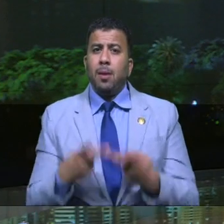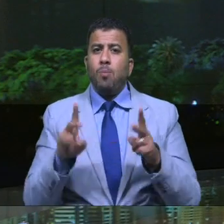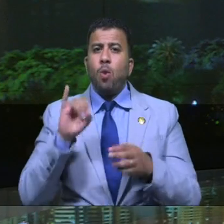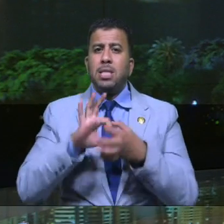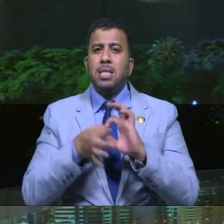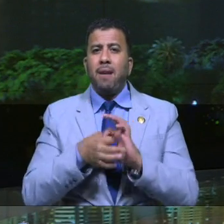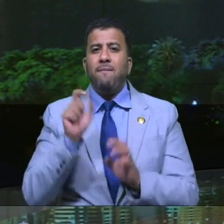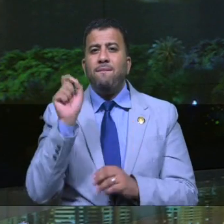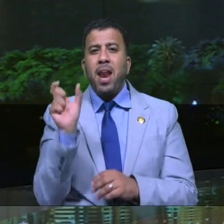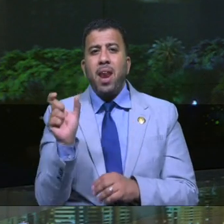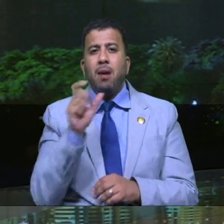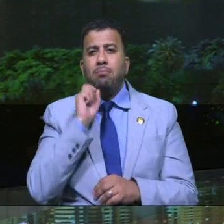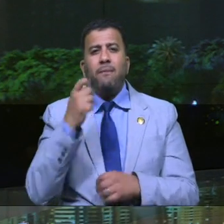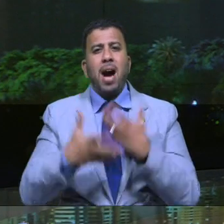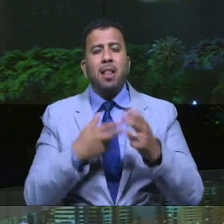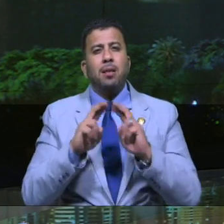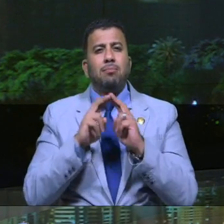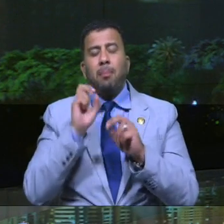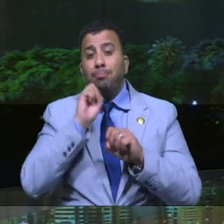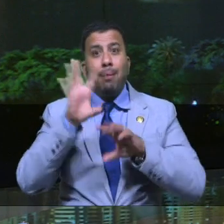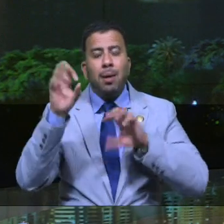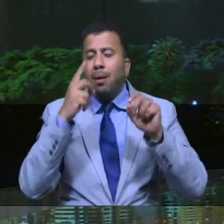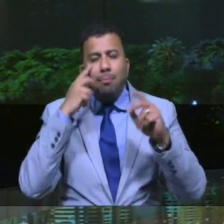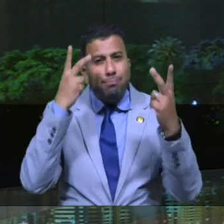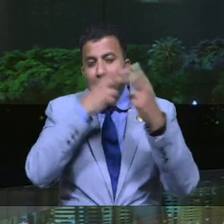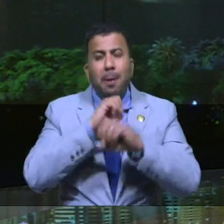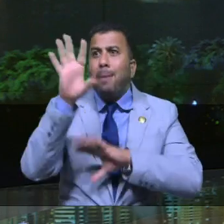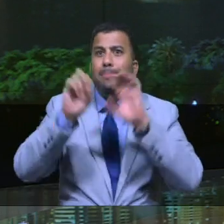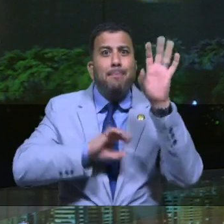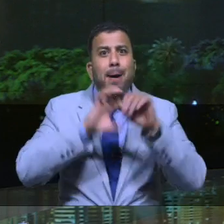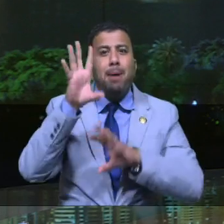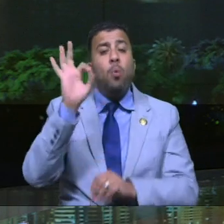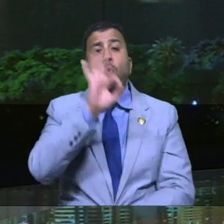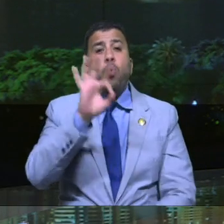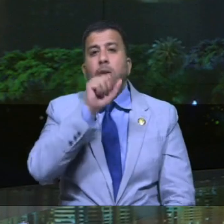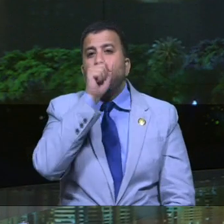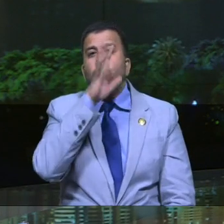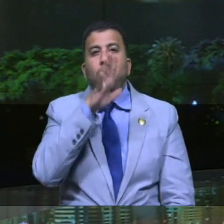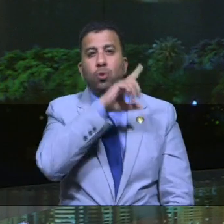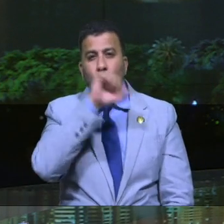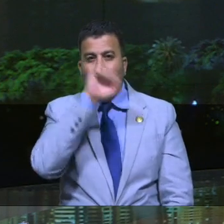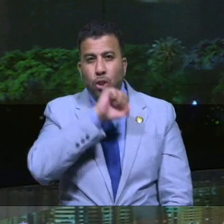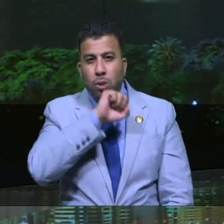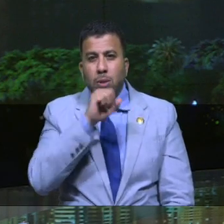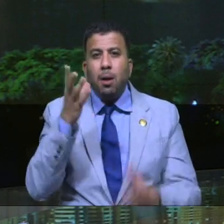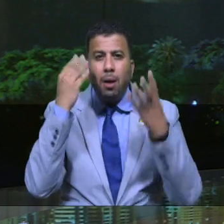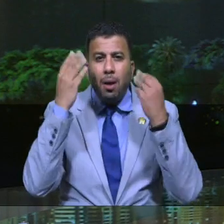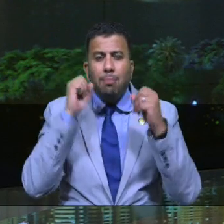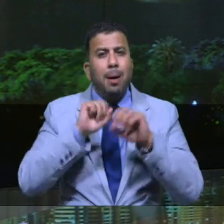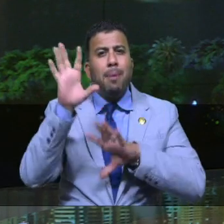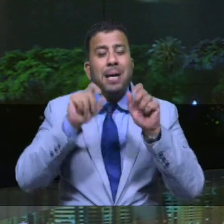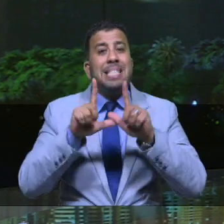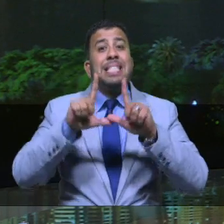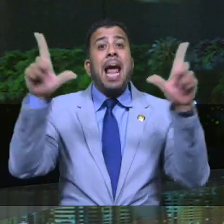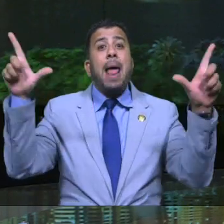أطلقت مؤسسة فن فعالية المؤثرات البصرية الخاصة في مركز إكسبو الشارقة للتعريف بالمؤثرات المرئية الخاصة